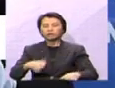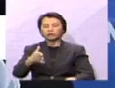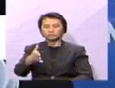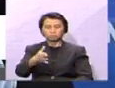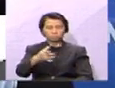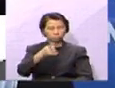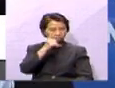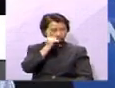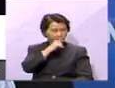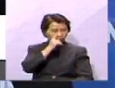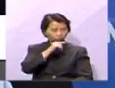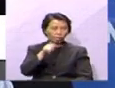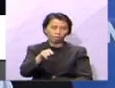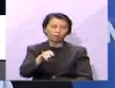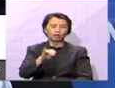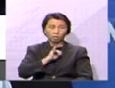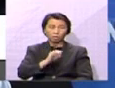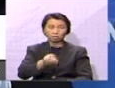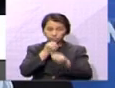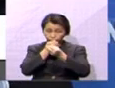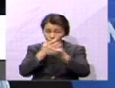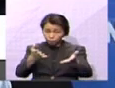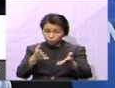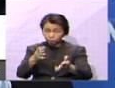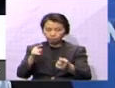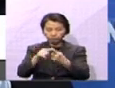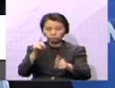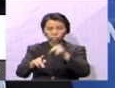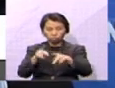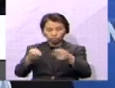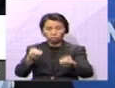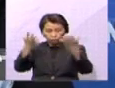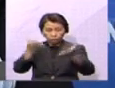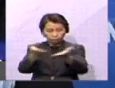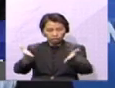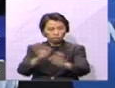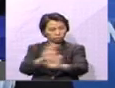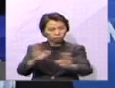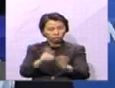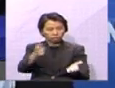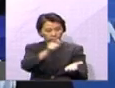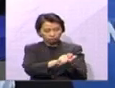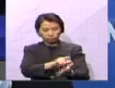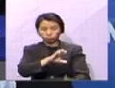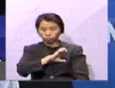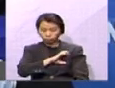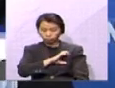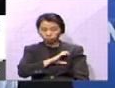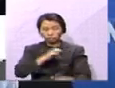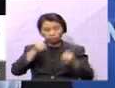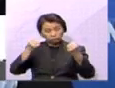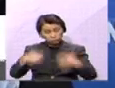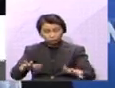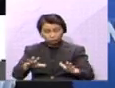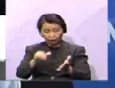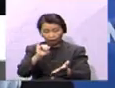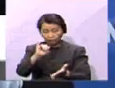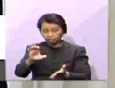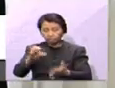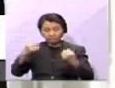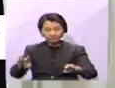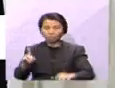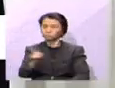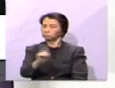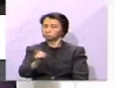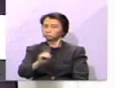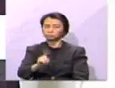sihat jadi saya maklum kepada ni kepada orang awam Janganlah buat begini taking the from